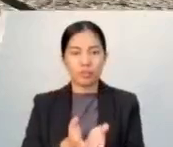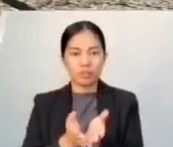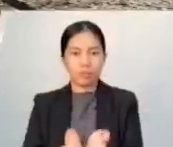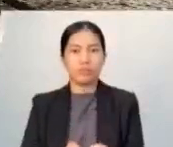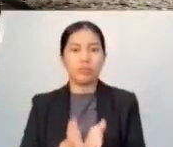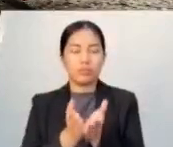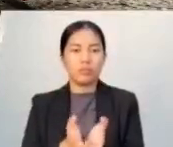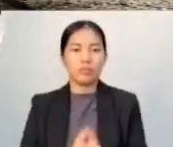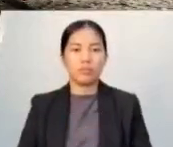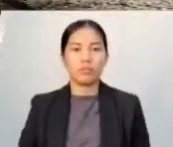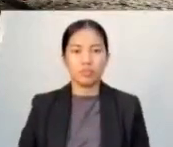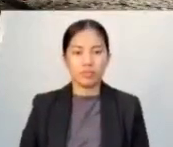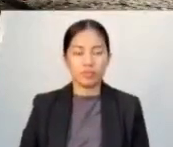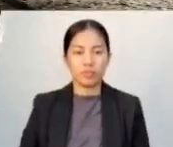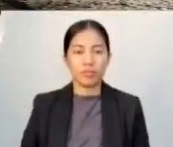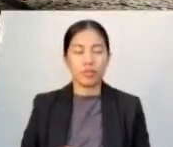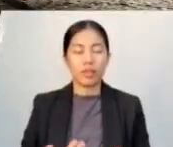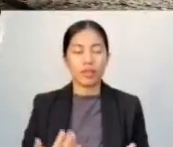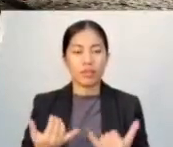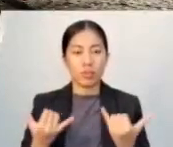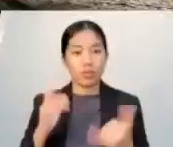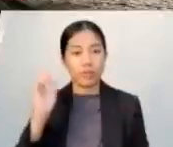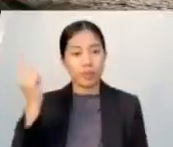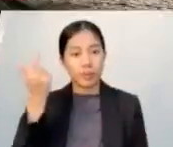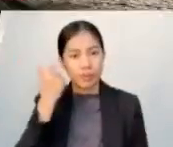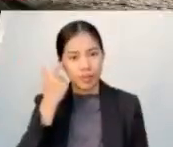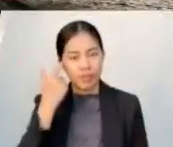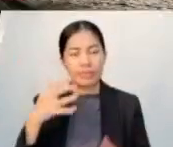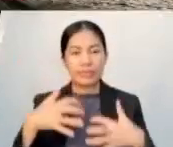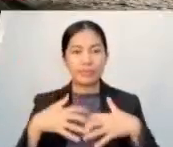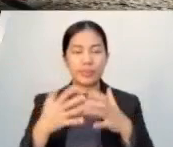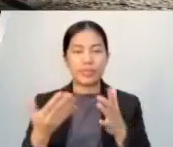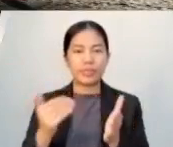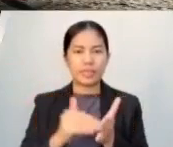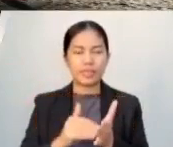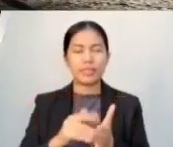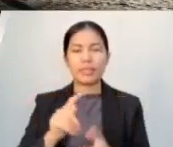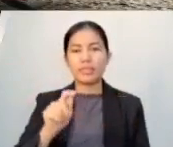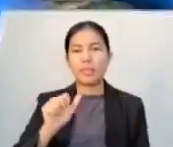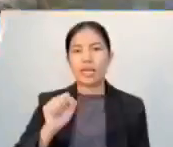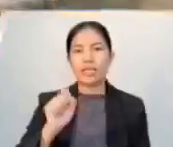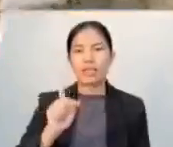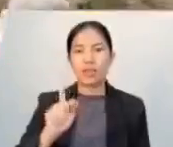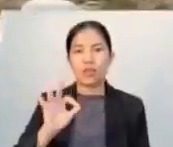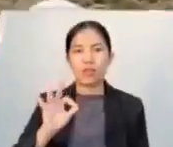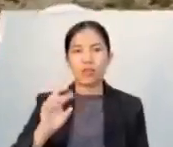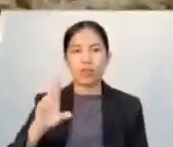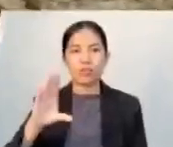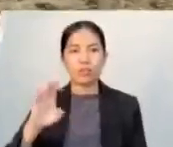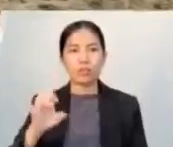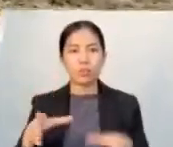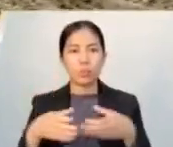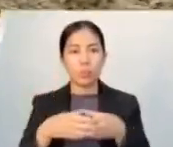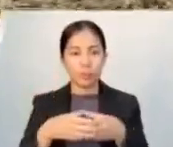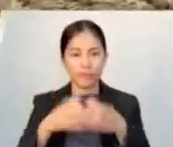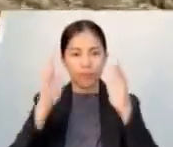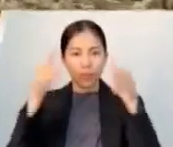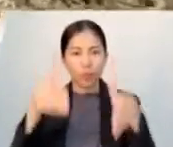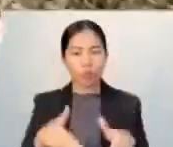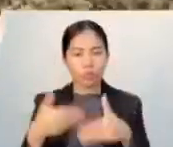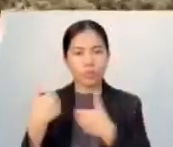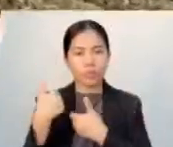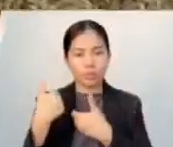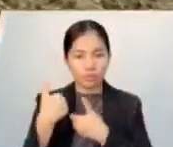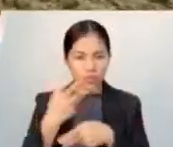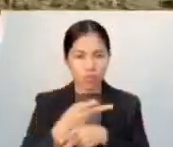Muling bubuhayin ng gobyerno ang Task Force El Nino. Nakatakda pong maglabas ng executive order si Pangulong Bongbong Marcos kaugnay nito ayon